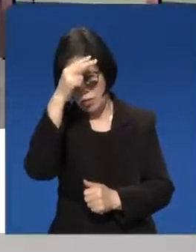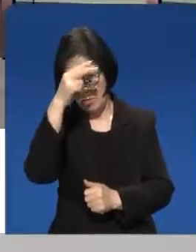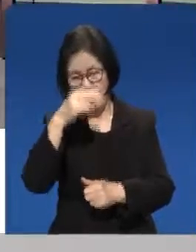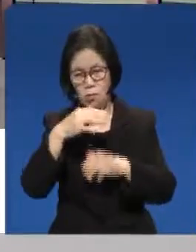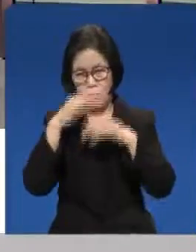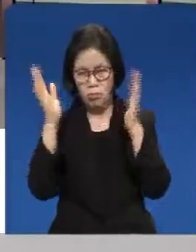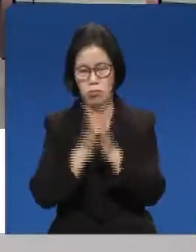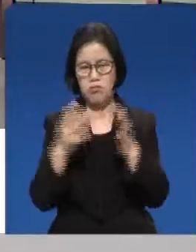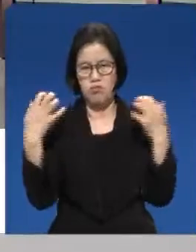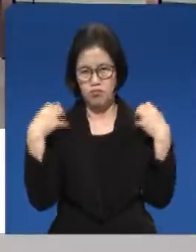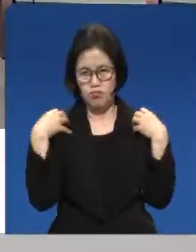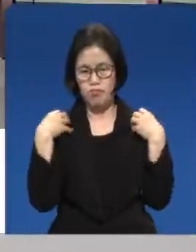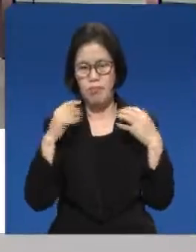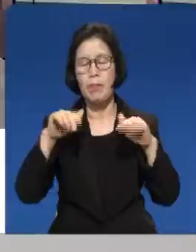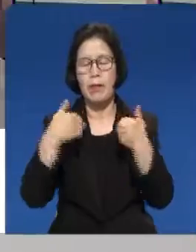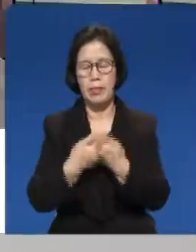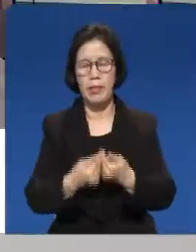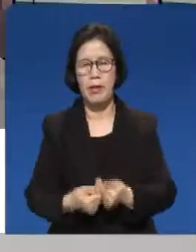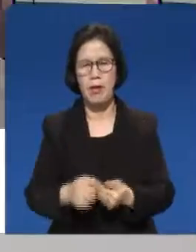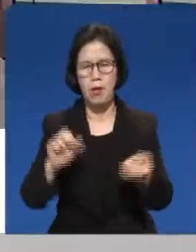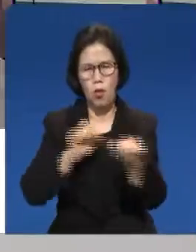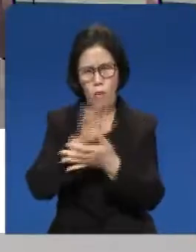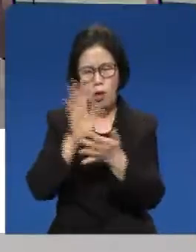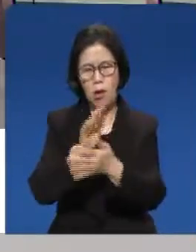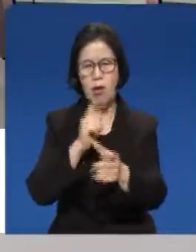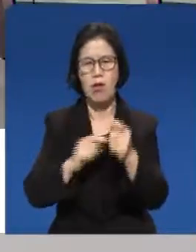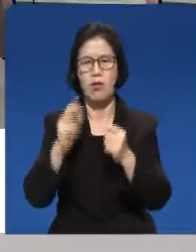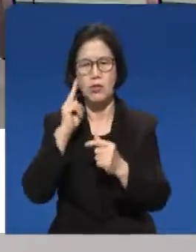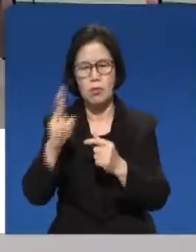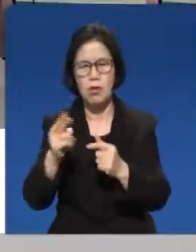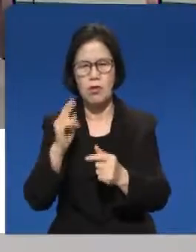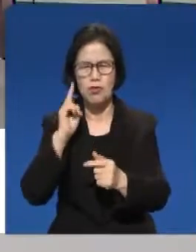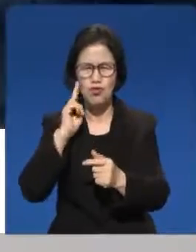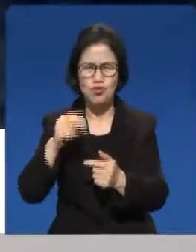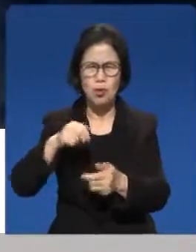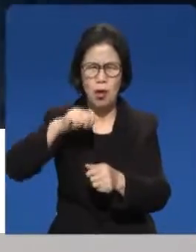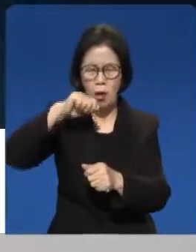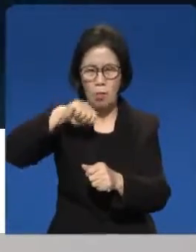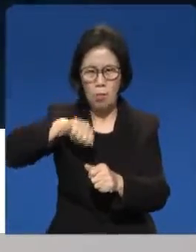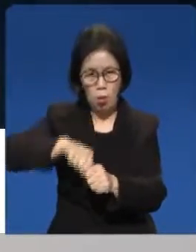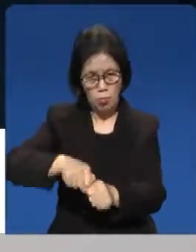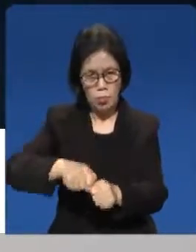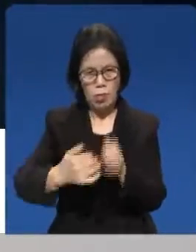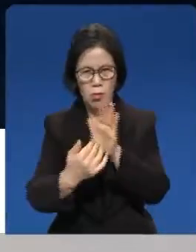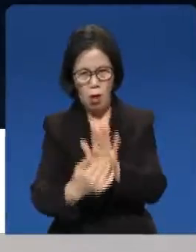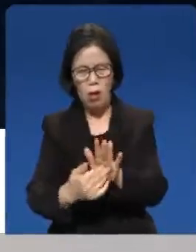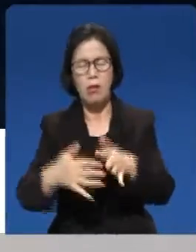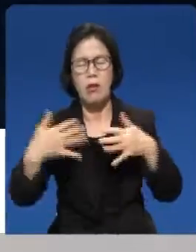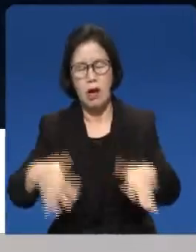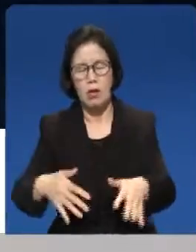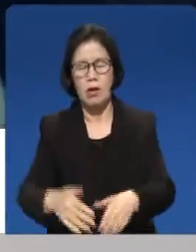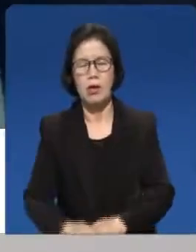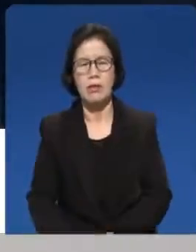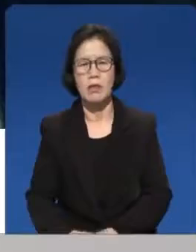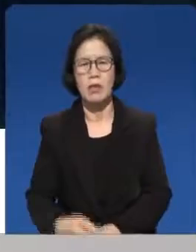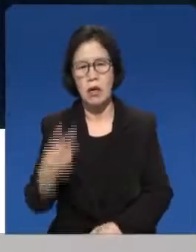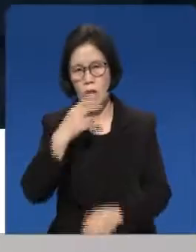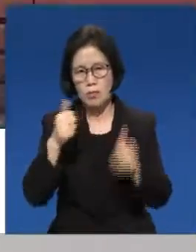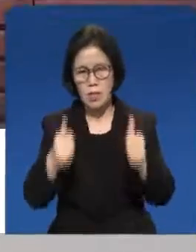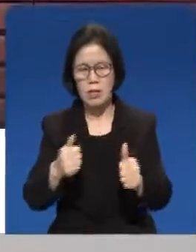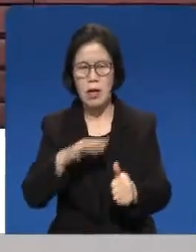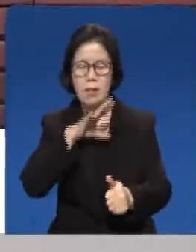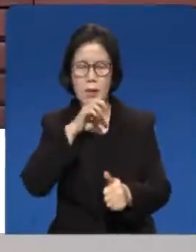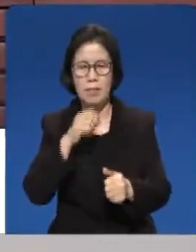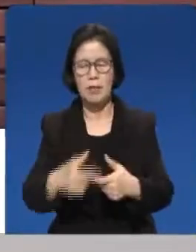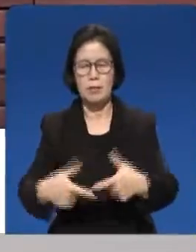표명했습니다 혼란을 가중시키고 중대 범죄 대응 을 약화시킬 수 있다고 지적했는데 일선 검사들의 반발도 확산되고